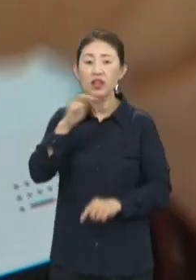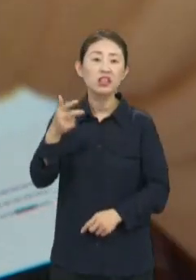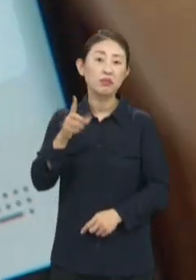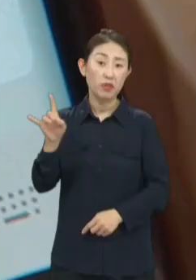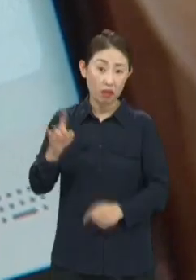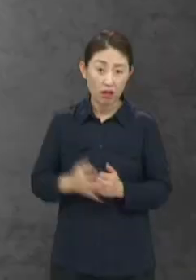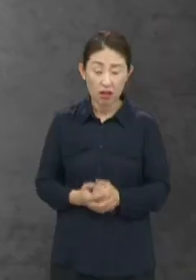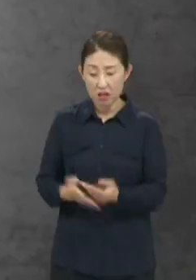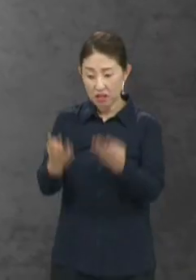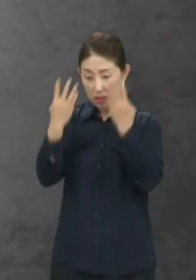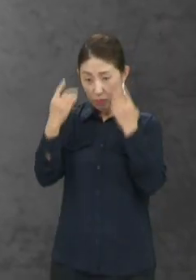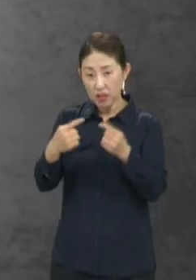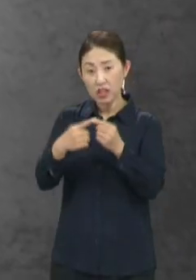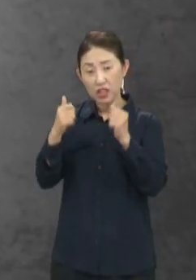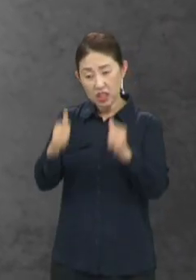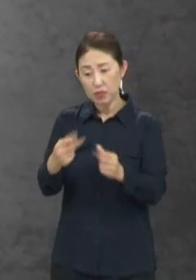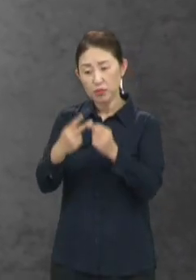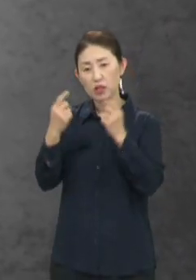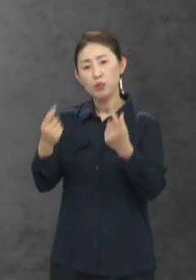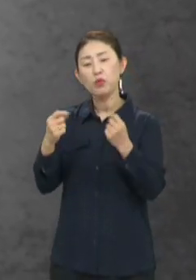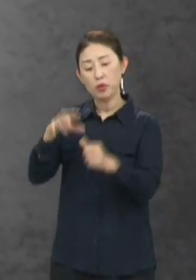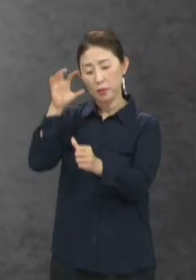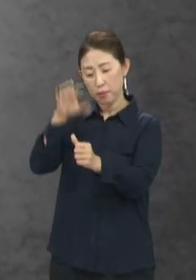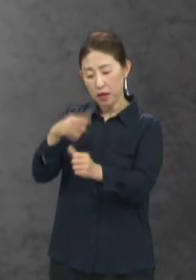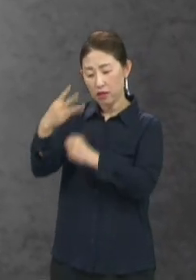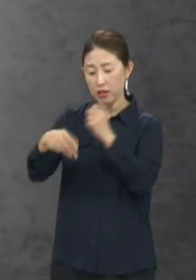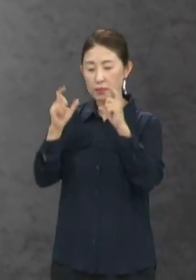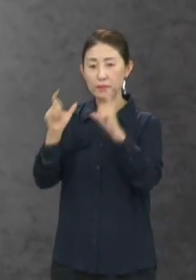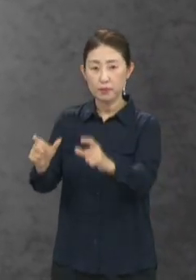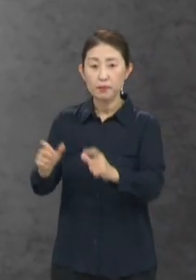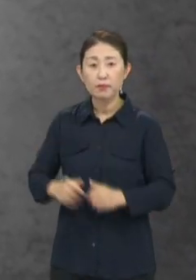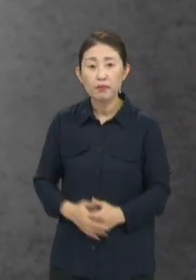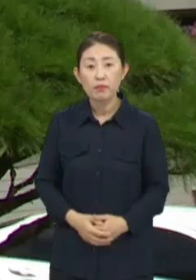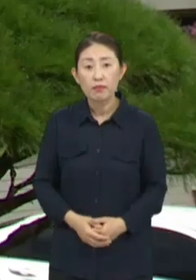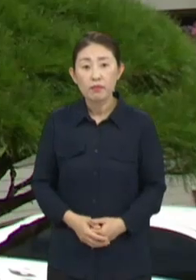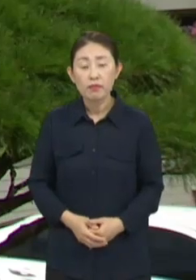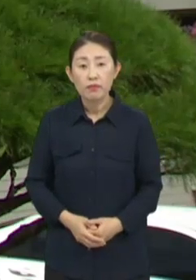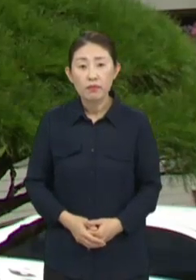씨에게 일심과 같은 징역 3년을 선고했습니다